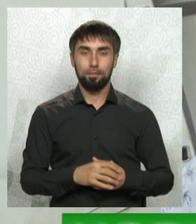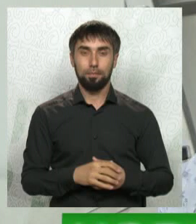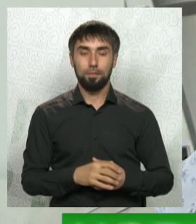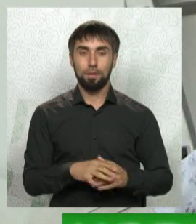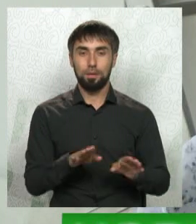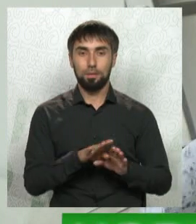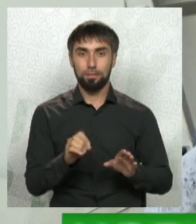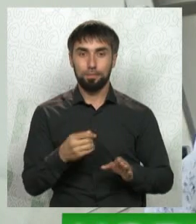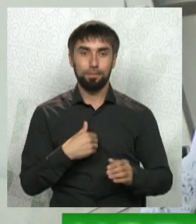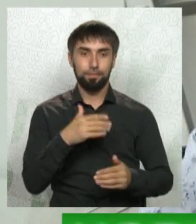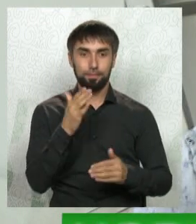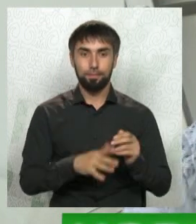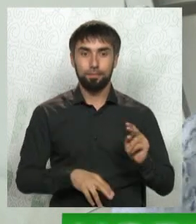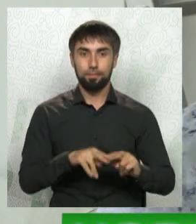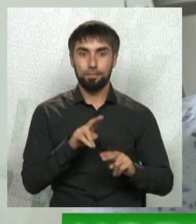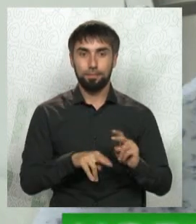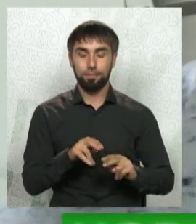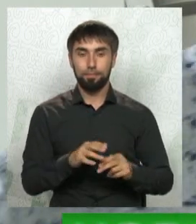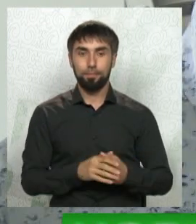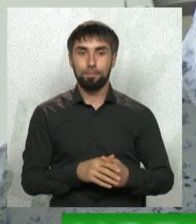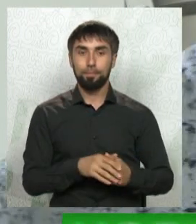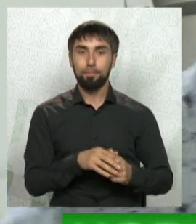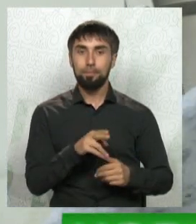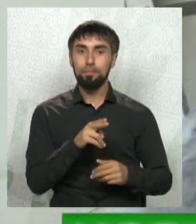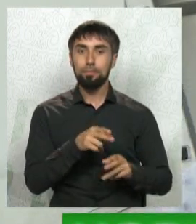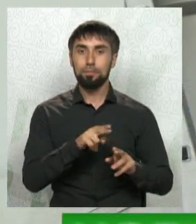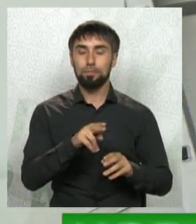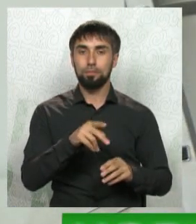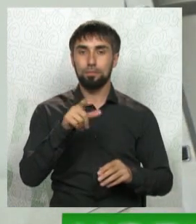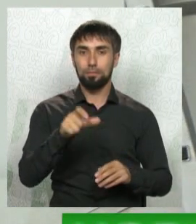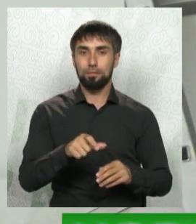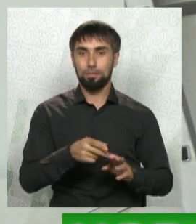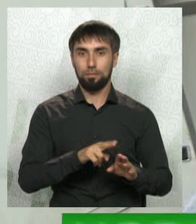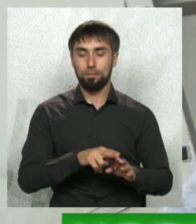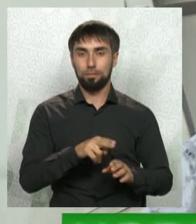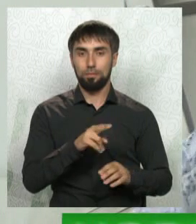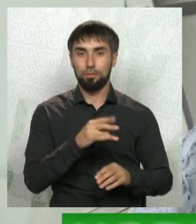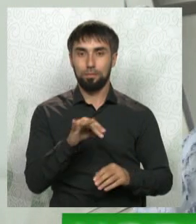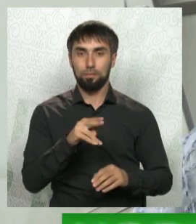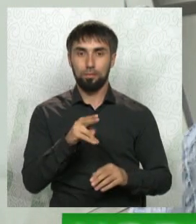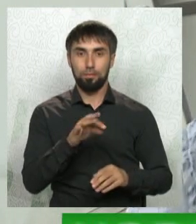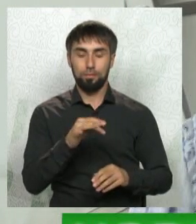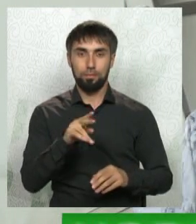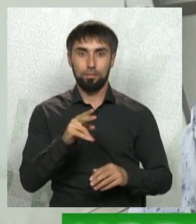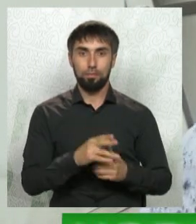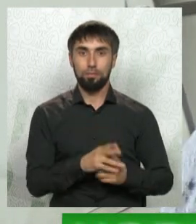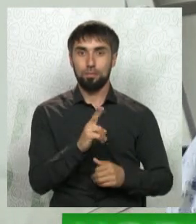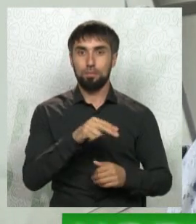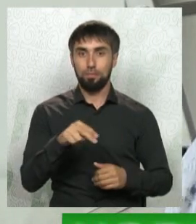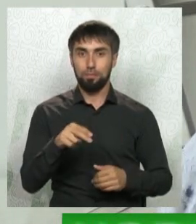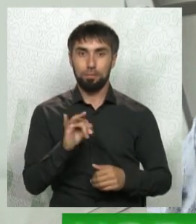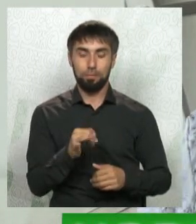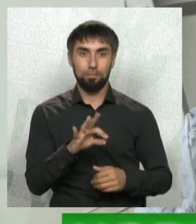также мы закончили строительство контрольно-пропускного пункта номер 1 и номер 2 у нас идет строительство.